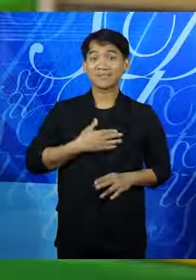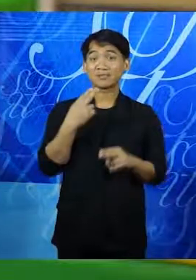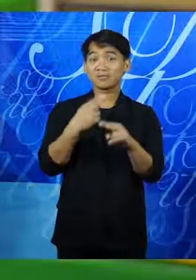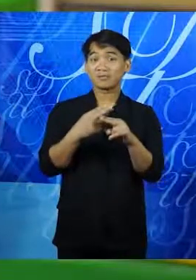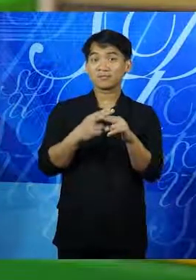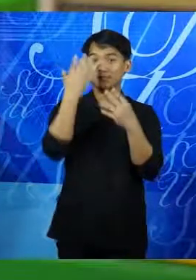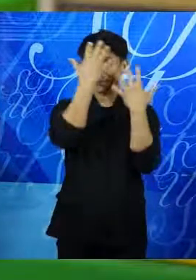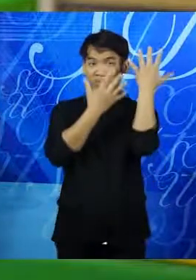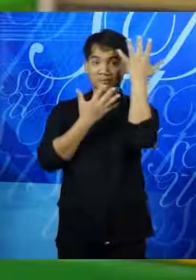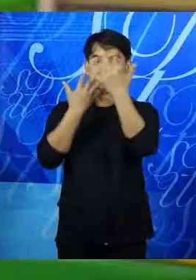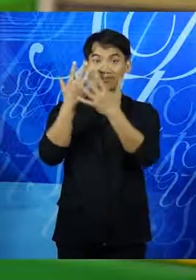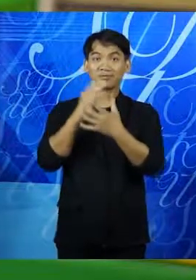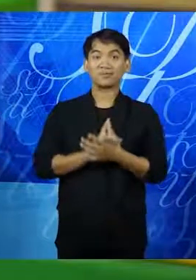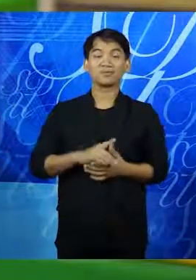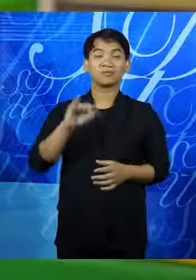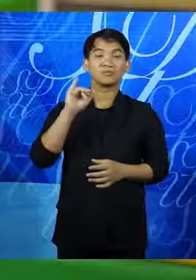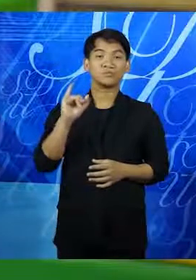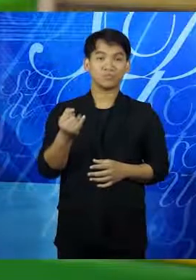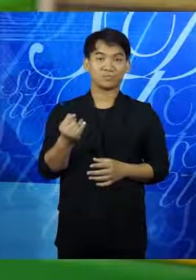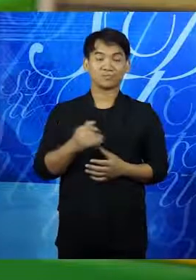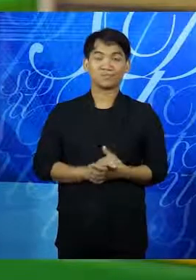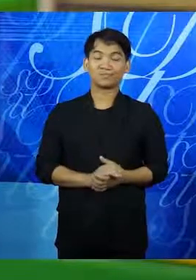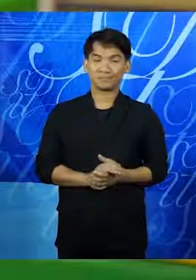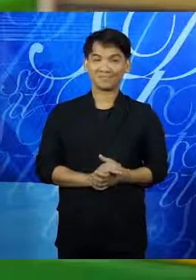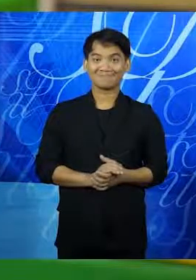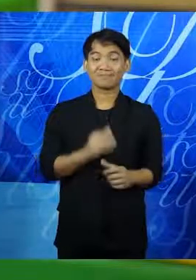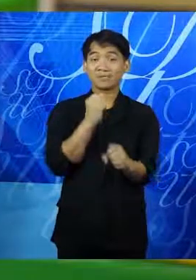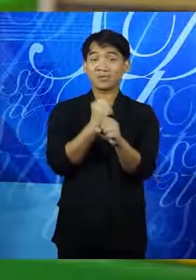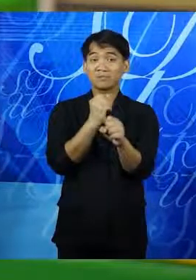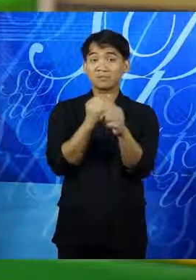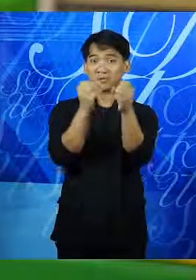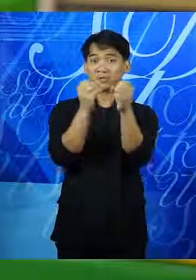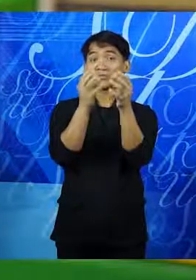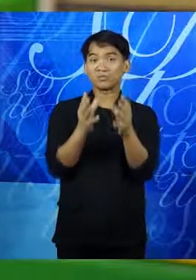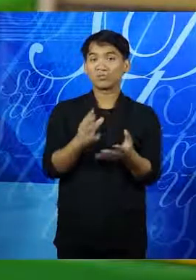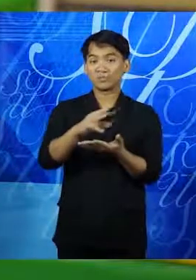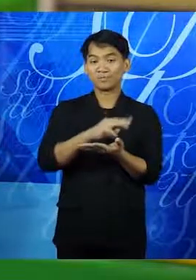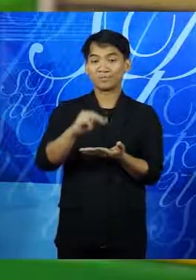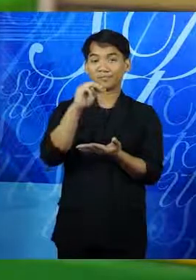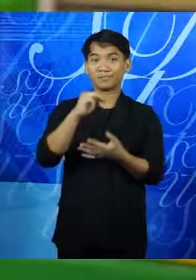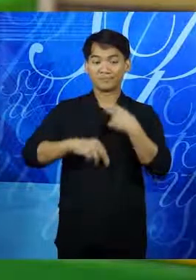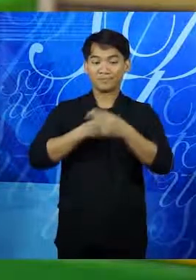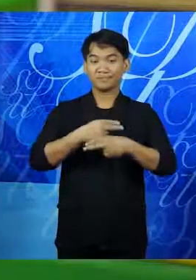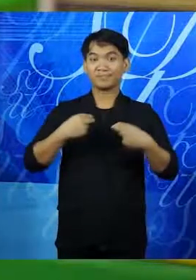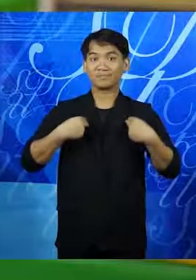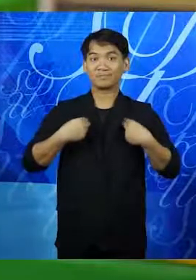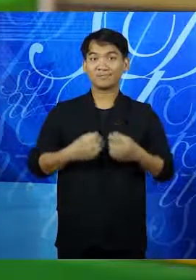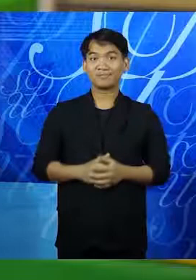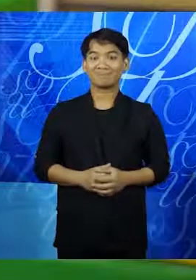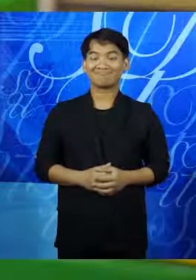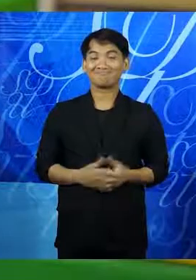วัสดีค่ะดิฉันผู้ช่วยศาสตราจารย์ดร.กันวิภาหงงามจากคณะครุศาสตร์มหาวิทยาลัยสวน